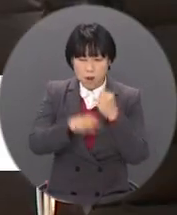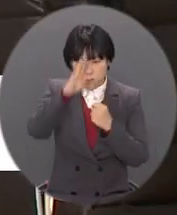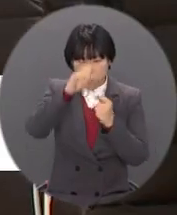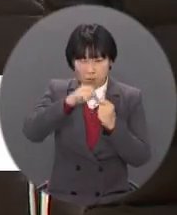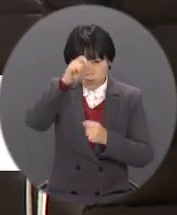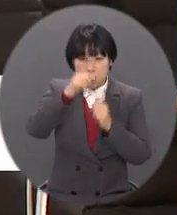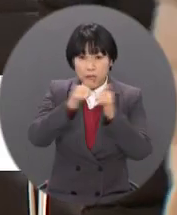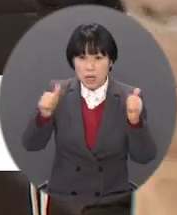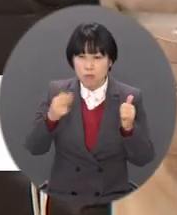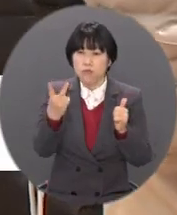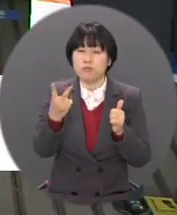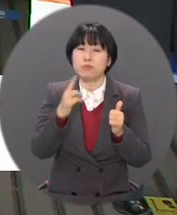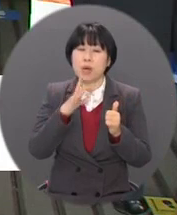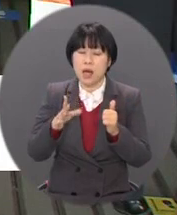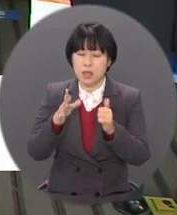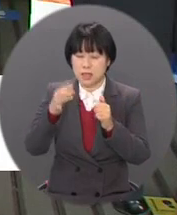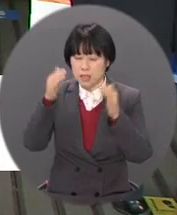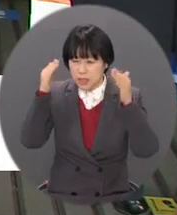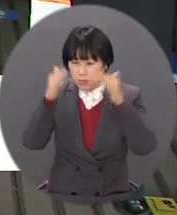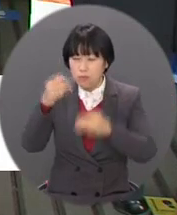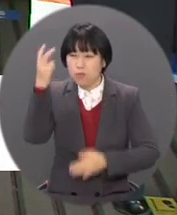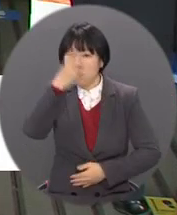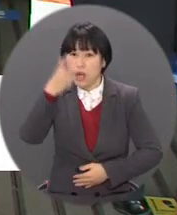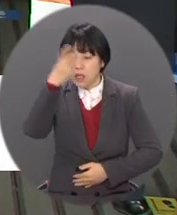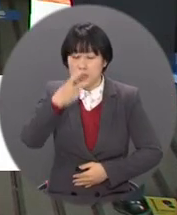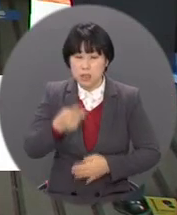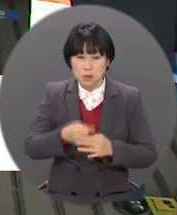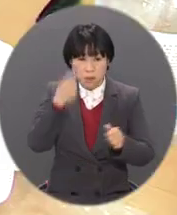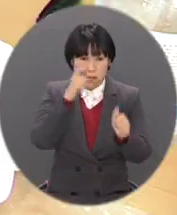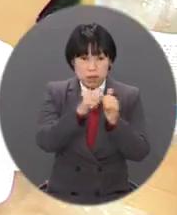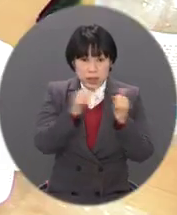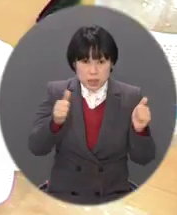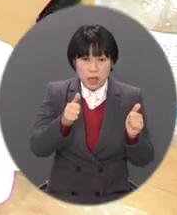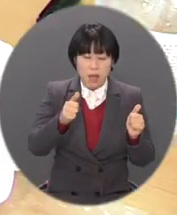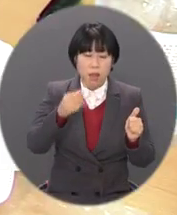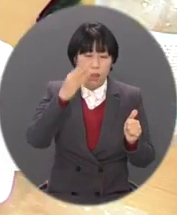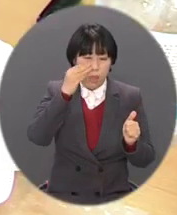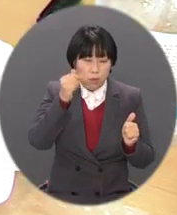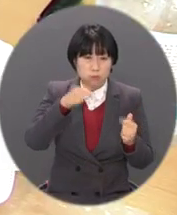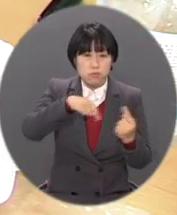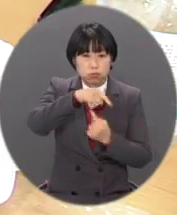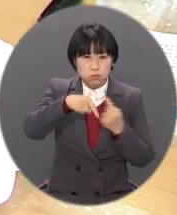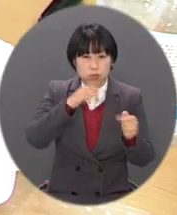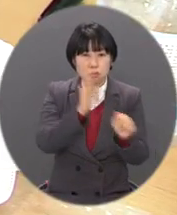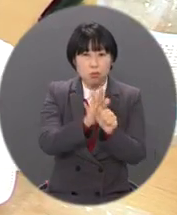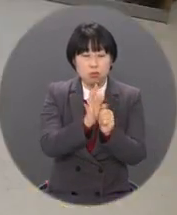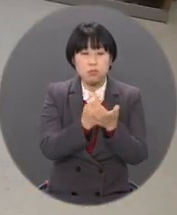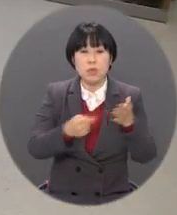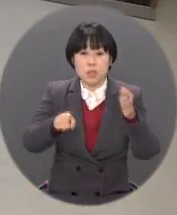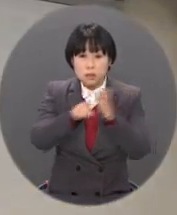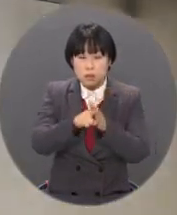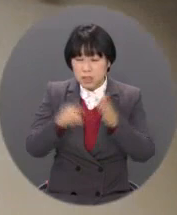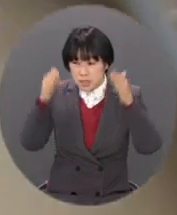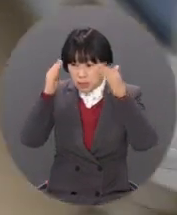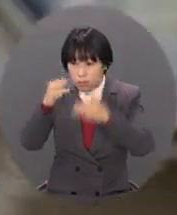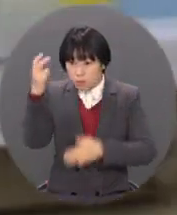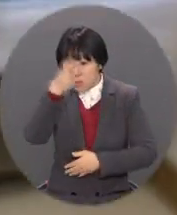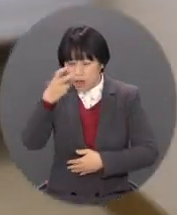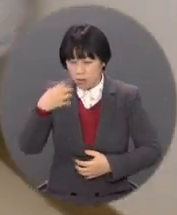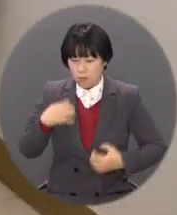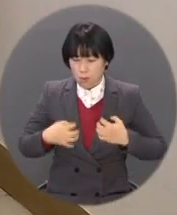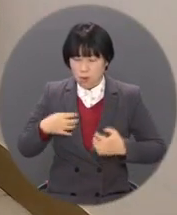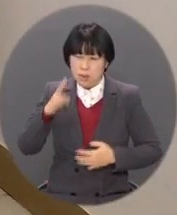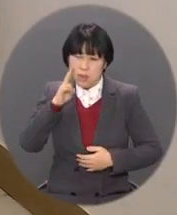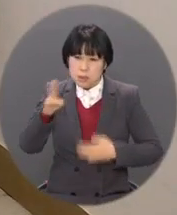집중 관리하기로 했습니다. 확진자 관리의 효율화와 단순화 등을 위해서인데 집중 관리 대상은 증상이 더 심해지거나